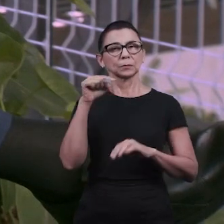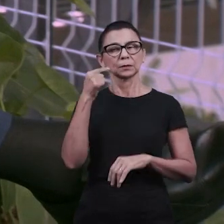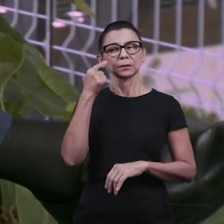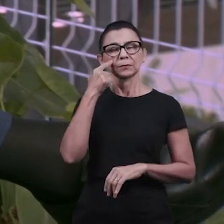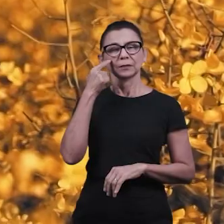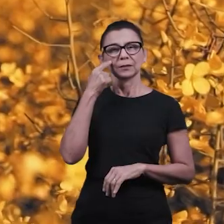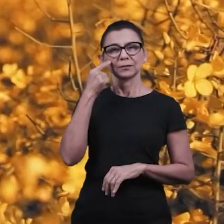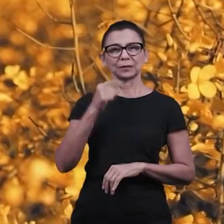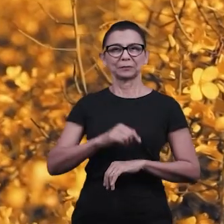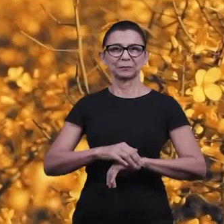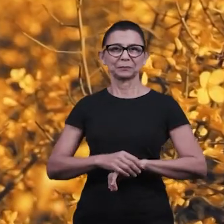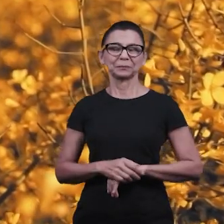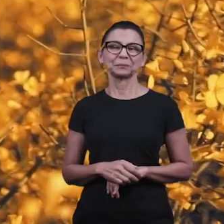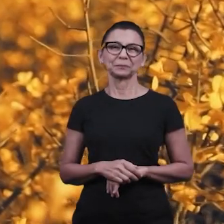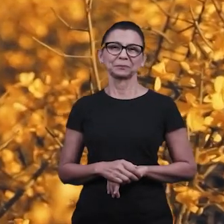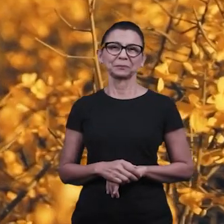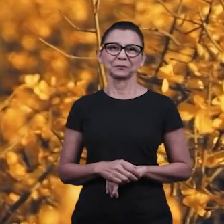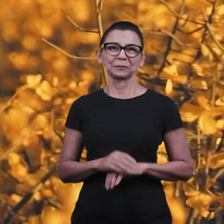Leçons du Manaïm.